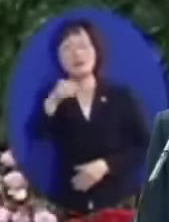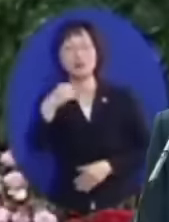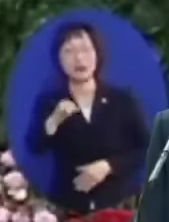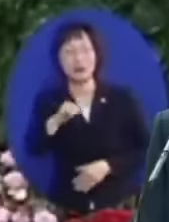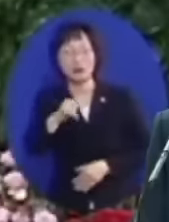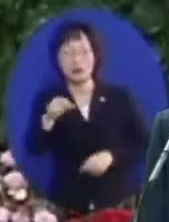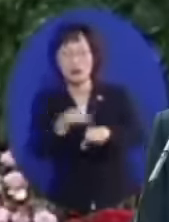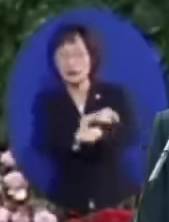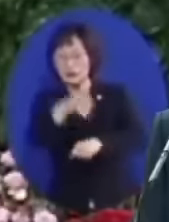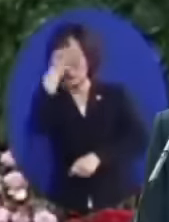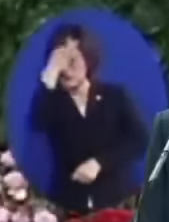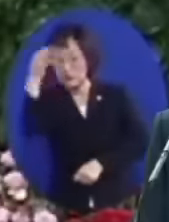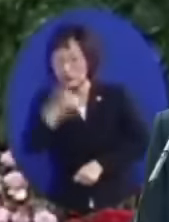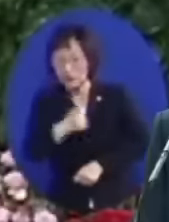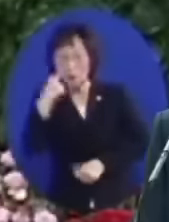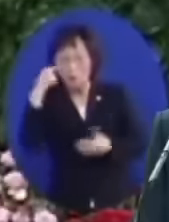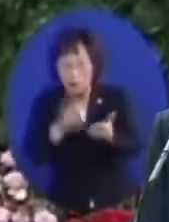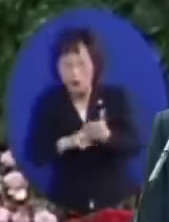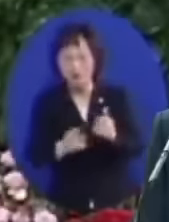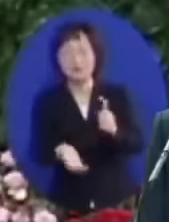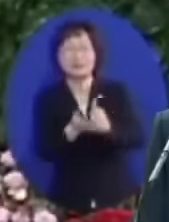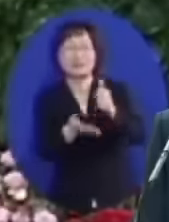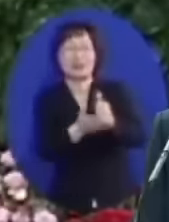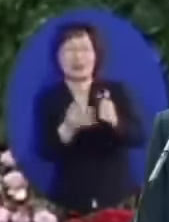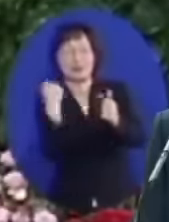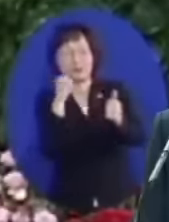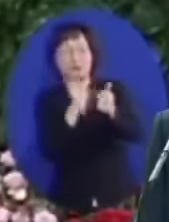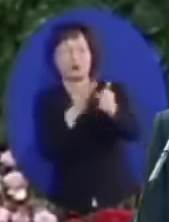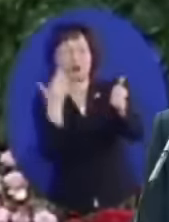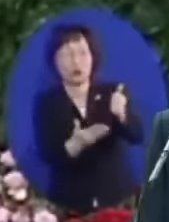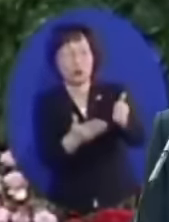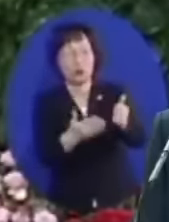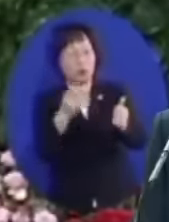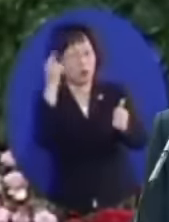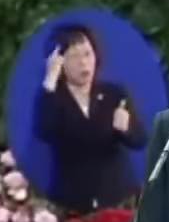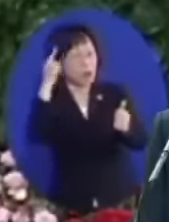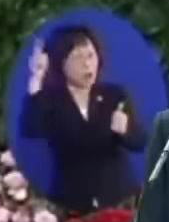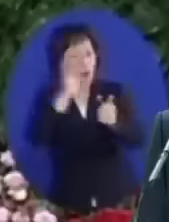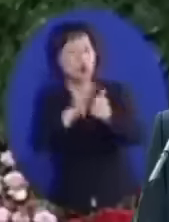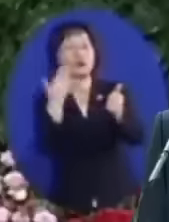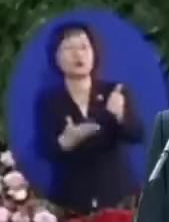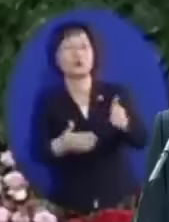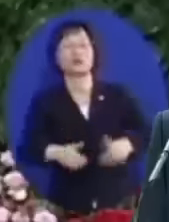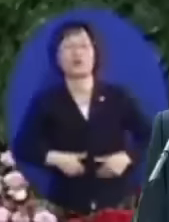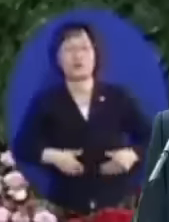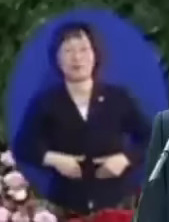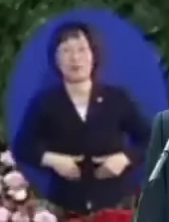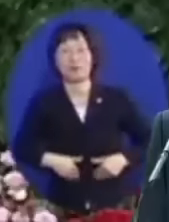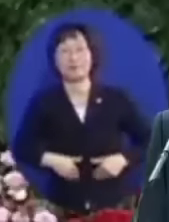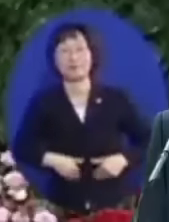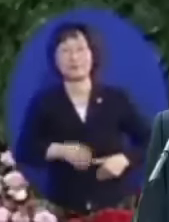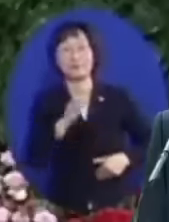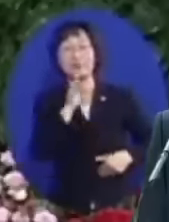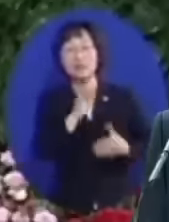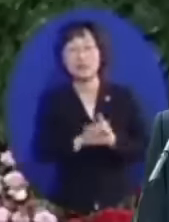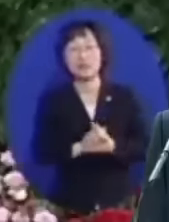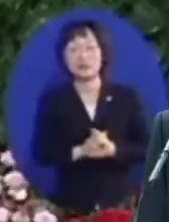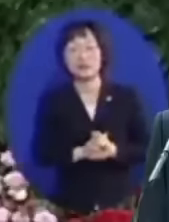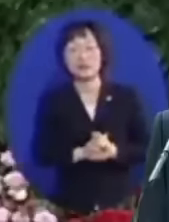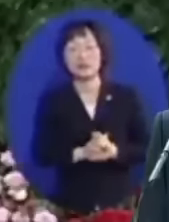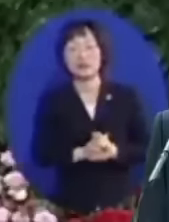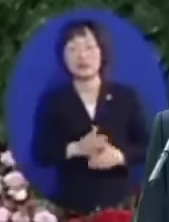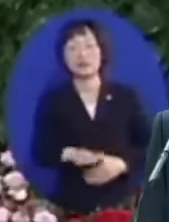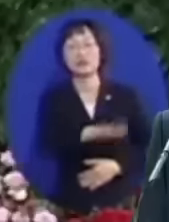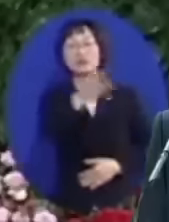특기를 발견하여 칭찬하고 격려하여 개발해 주어야 하는 것입니다. 사실은